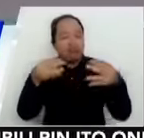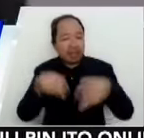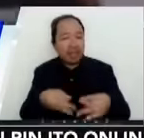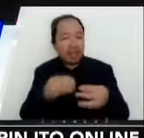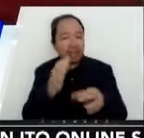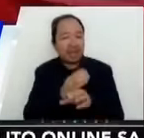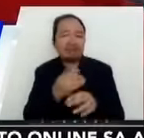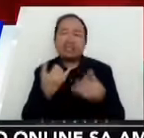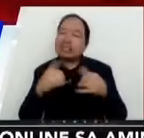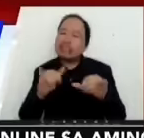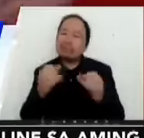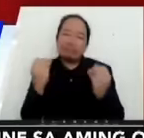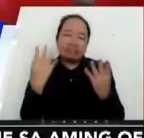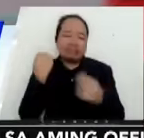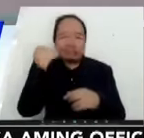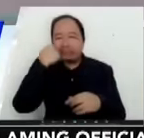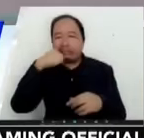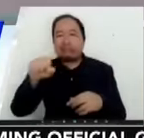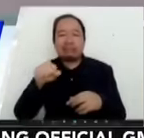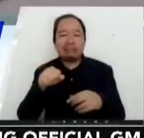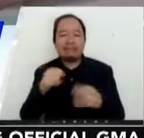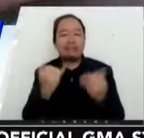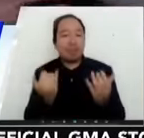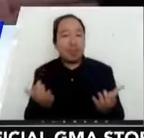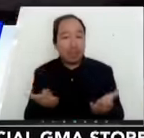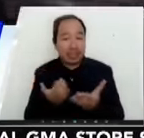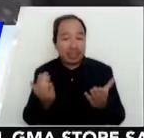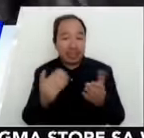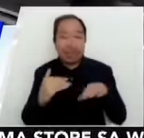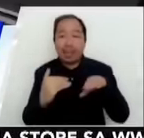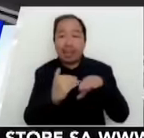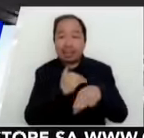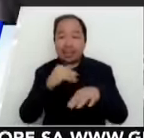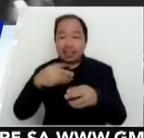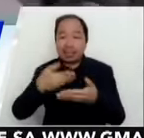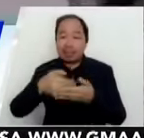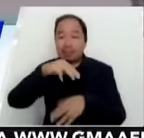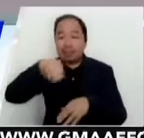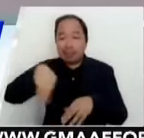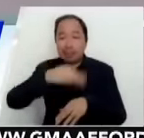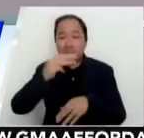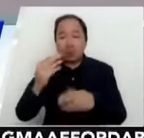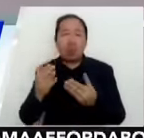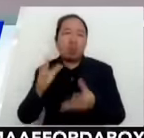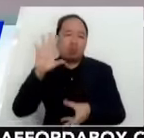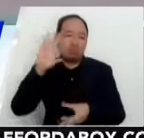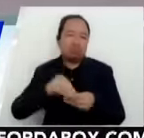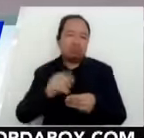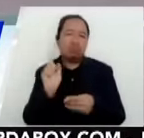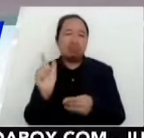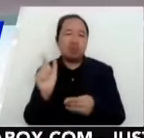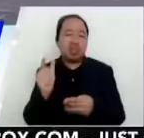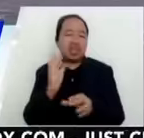Sa katunayan, sa bahaging ito nga lang ng EDSA Mandaluyong, nasa 20 raw ang kanilang nahuhuli kada